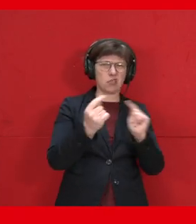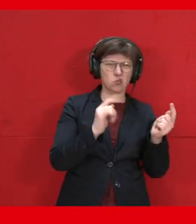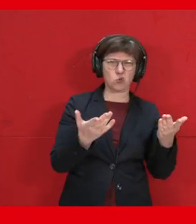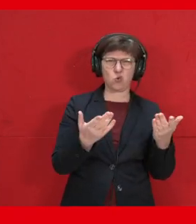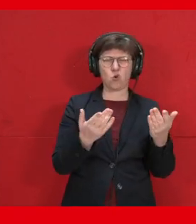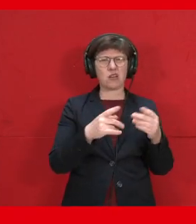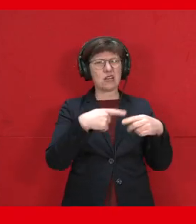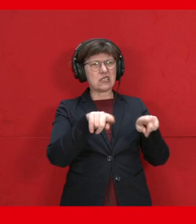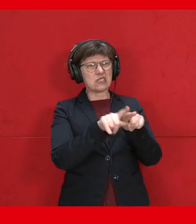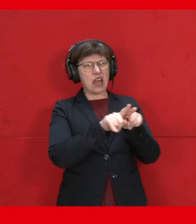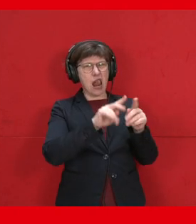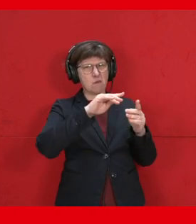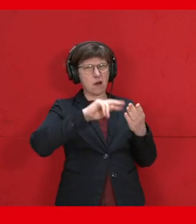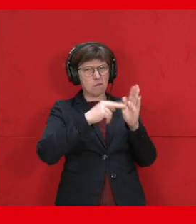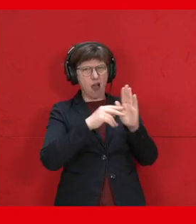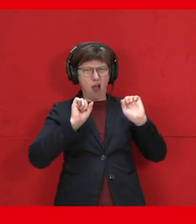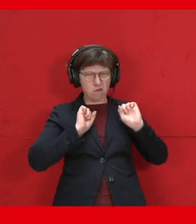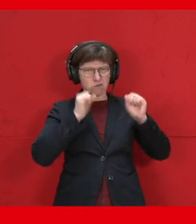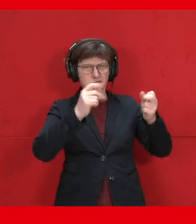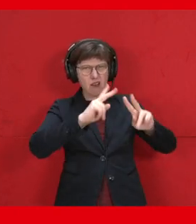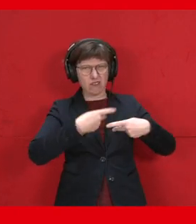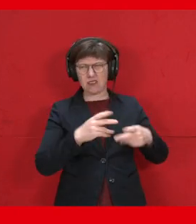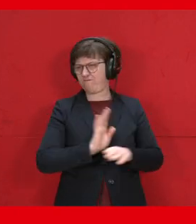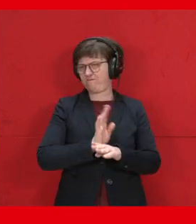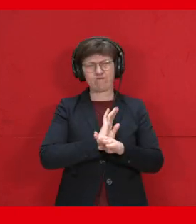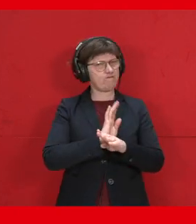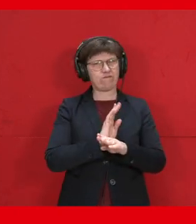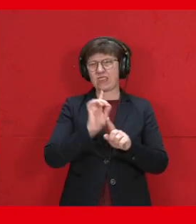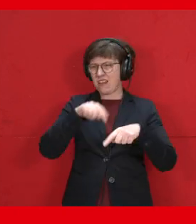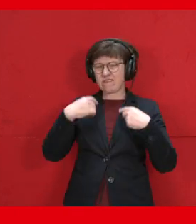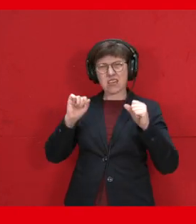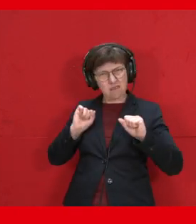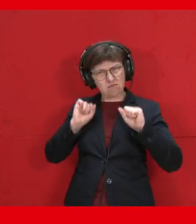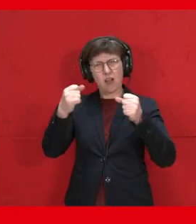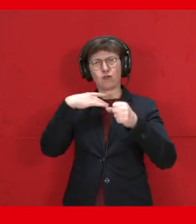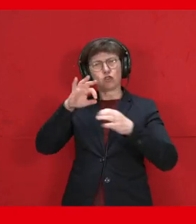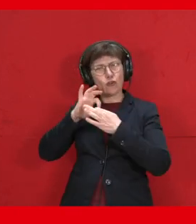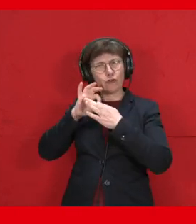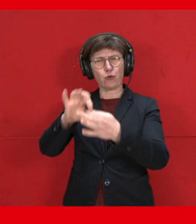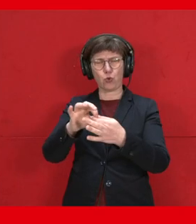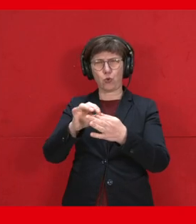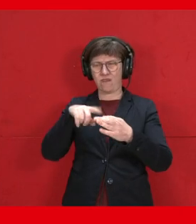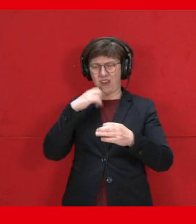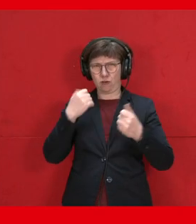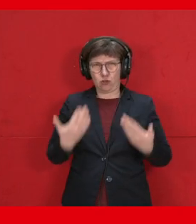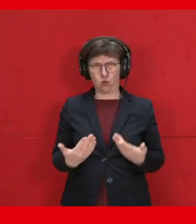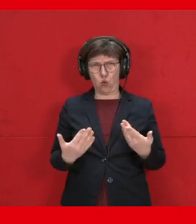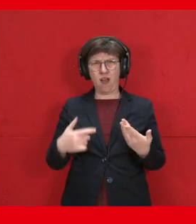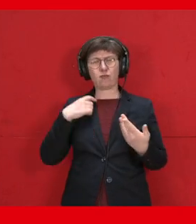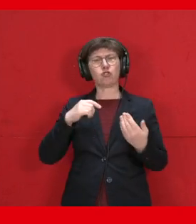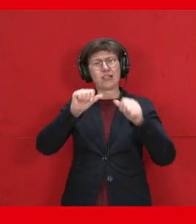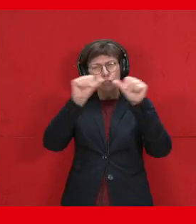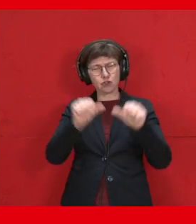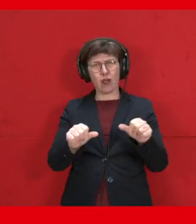mitdiskutieren, haben nicht den festen Plan, das in die Hand zu nehmen und die Führung des Landes in dieser Frage zu ergreifen. Wir wollen das aber, damit